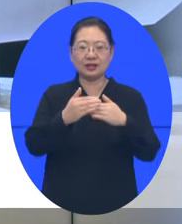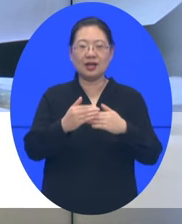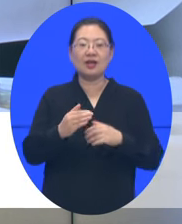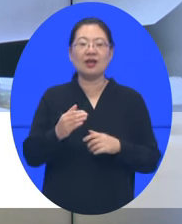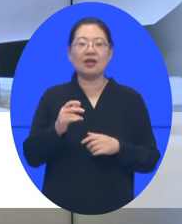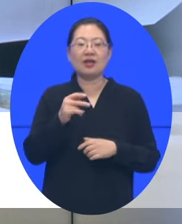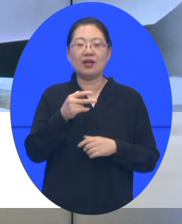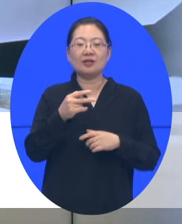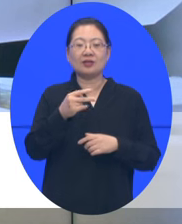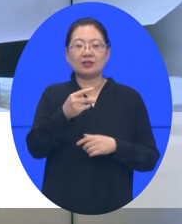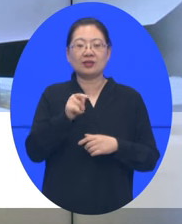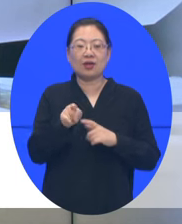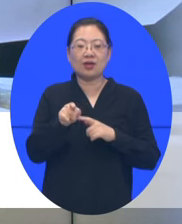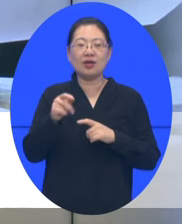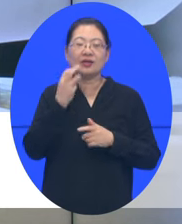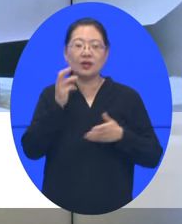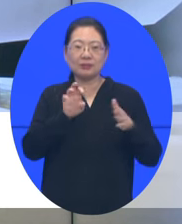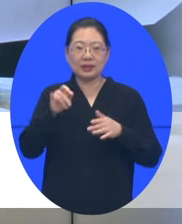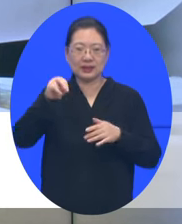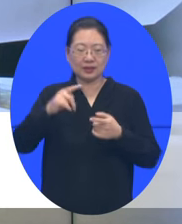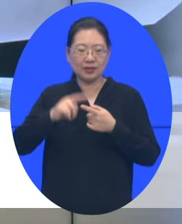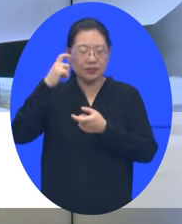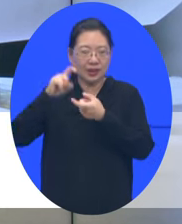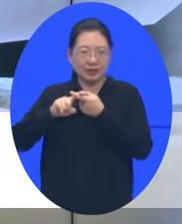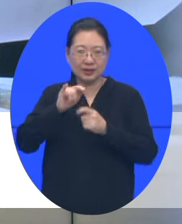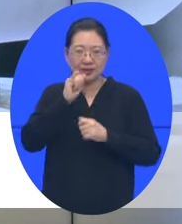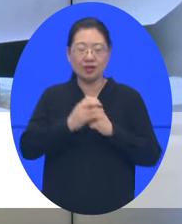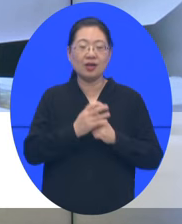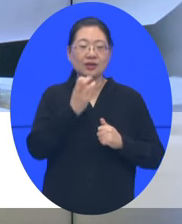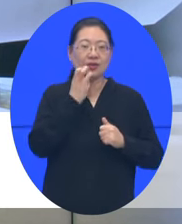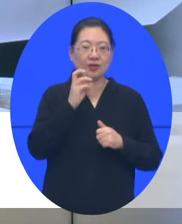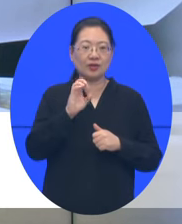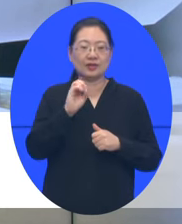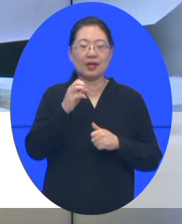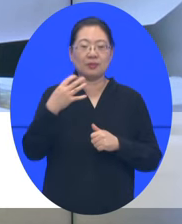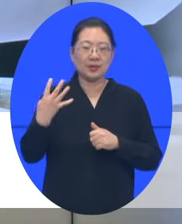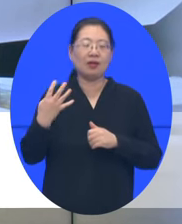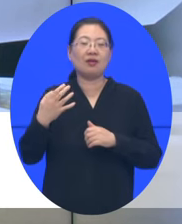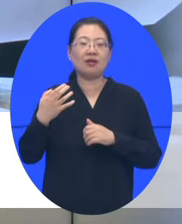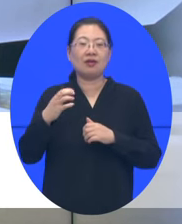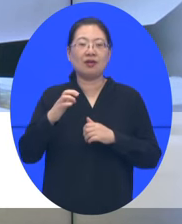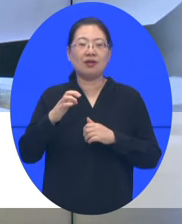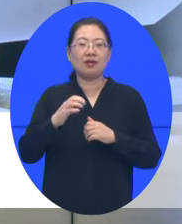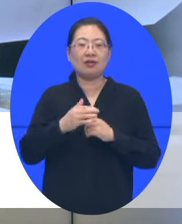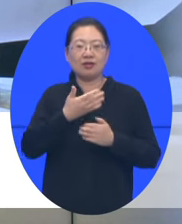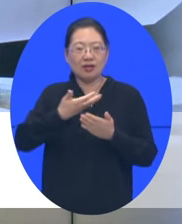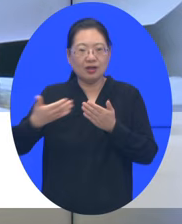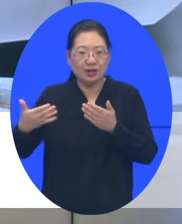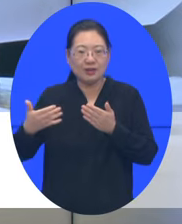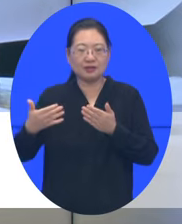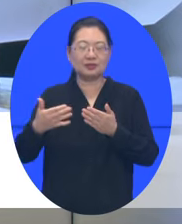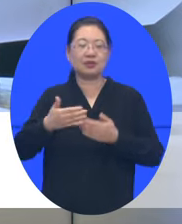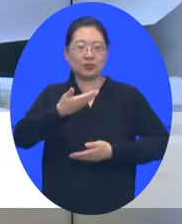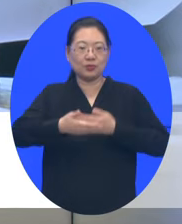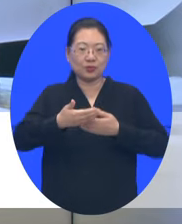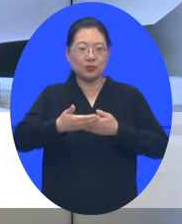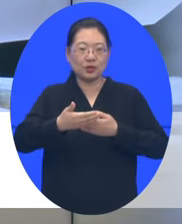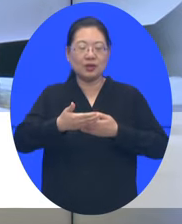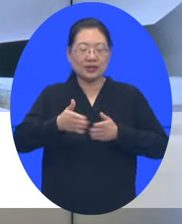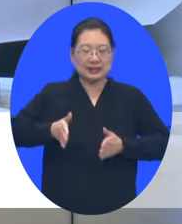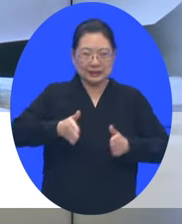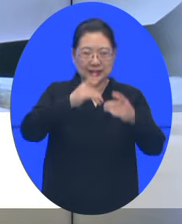관심이 뜨거웠습니다. 지난 17일 행안부 국감에 이어 서울 양평 고속도로에 대한 질의도 계속됐는데요. 자세한 내용